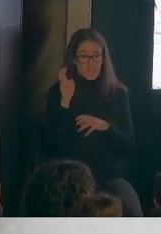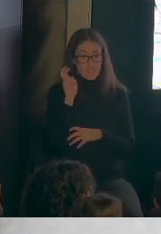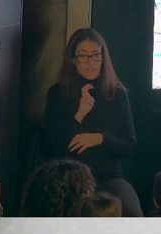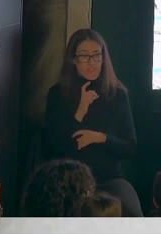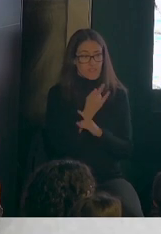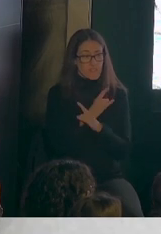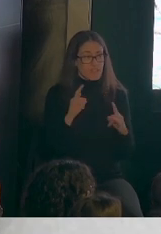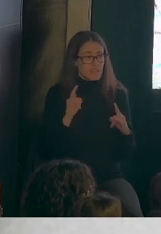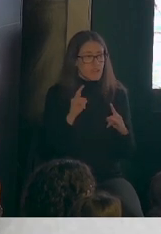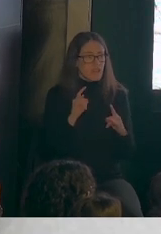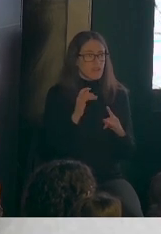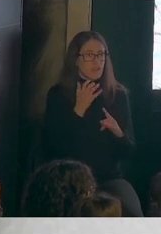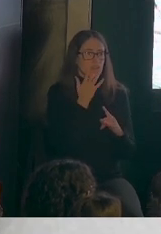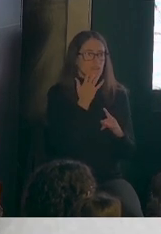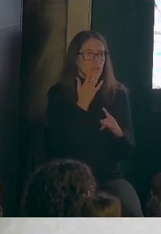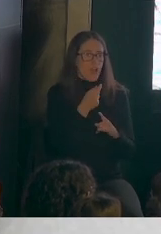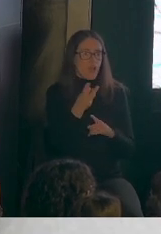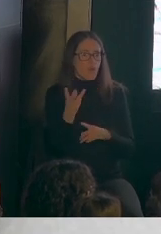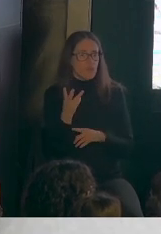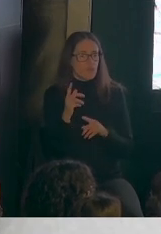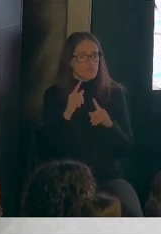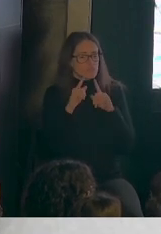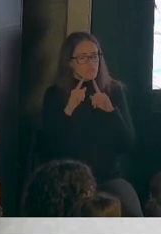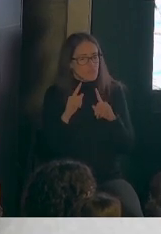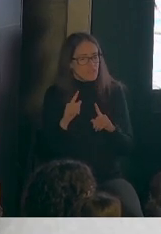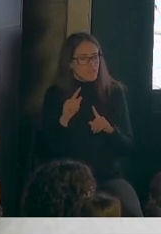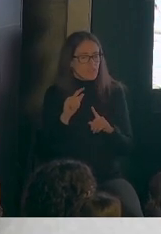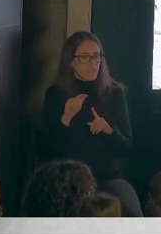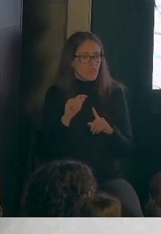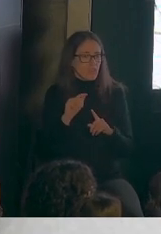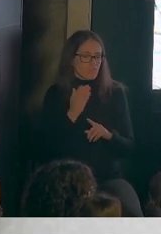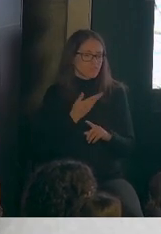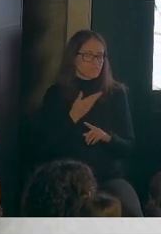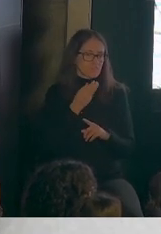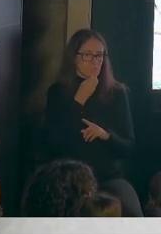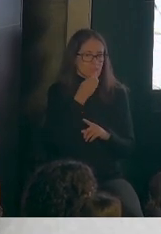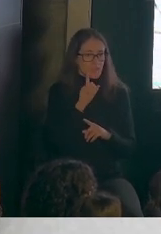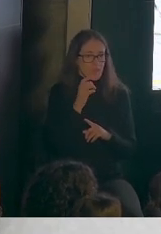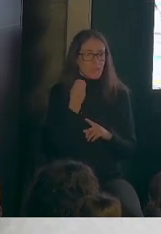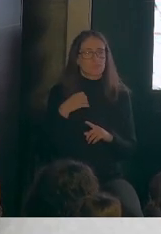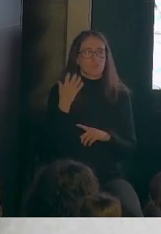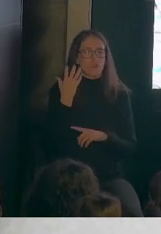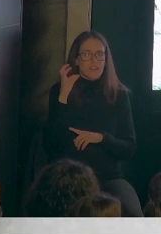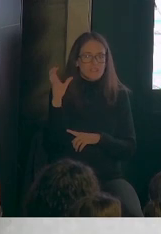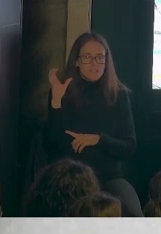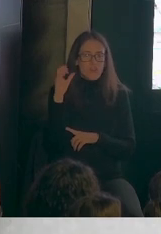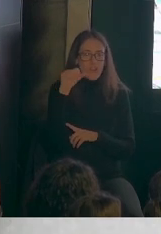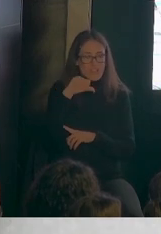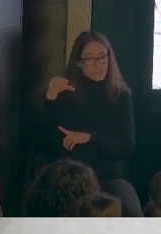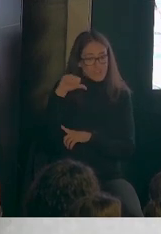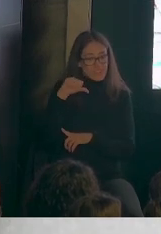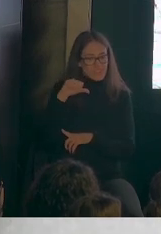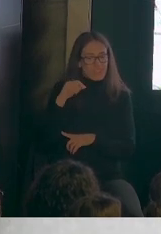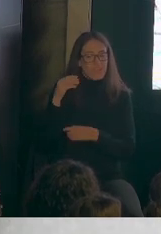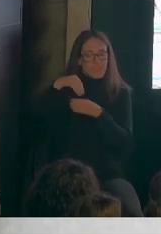són molt beneficiosos són els olis, per exemple, de girassol, etc., que tenen molt omega